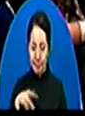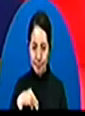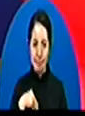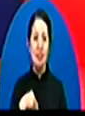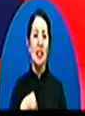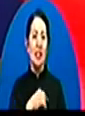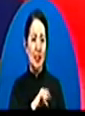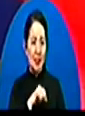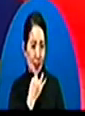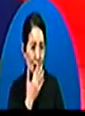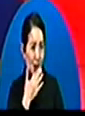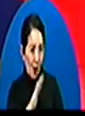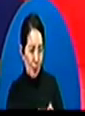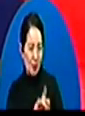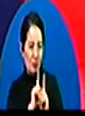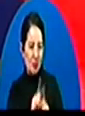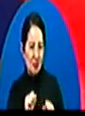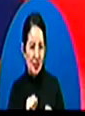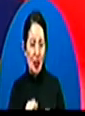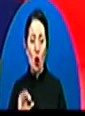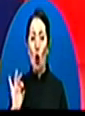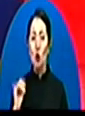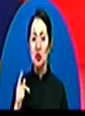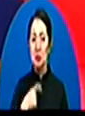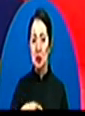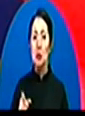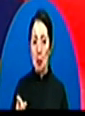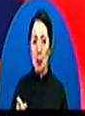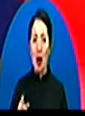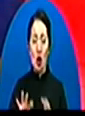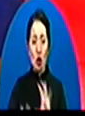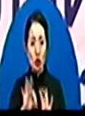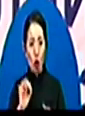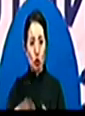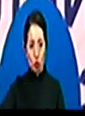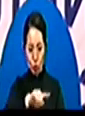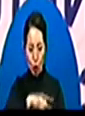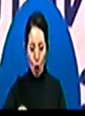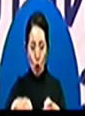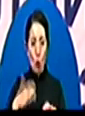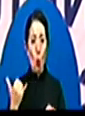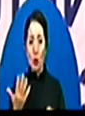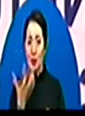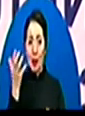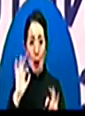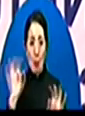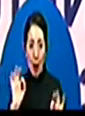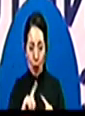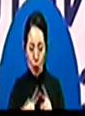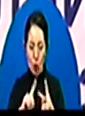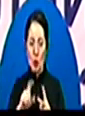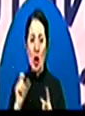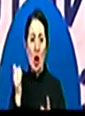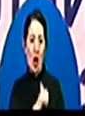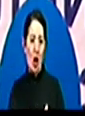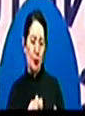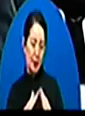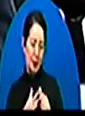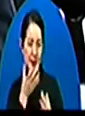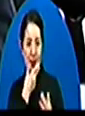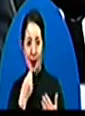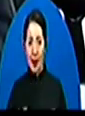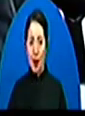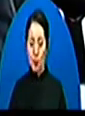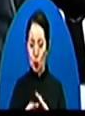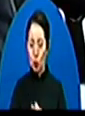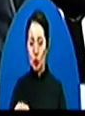дүүрэн биелүүлдэг чадвар оюун чимэг гишүүнд бий. Сонгогдсон тойрог нь утаагүй болж хүмүүс нь эрүүл, гэртээ тогтвортой амьдарч, үр хүүхдэн